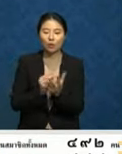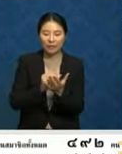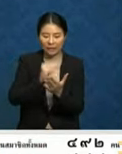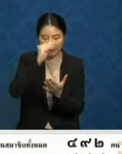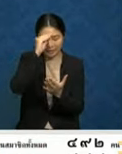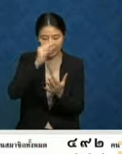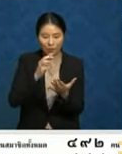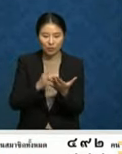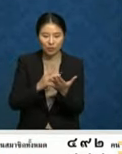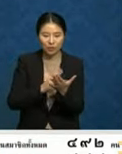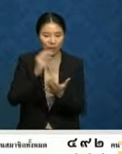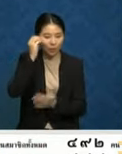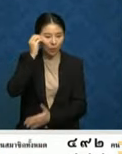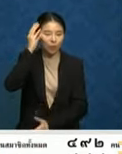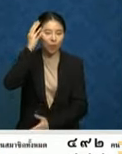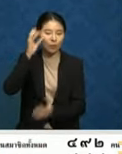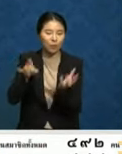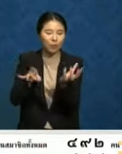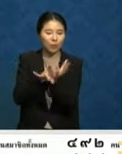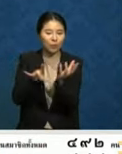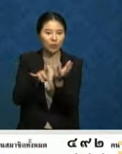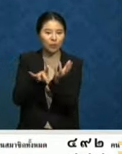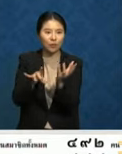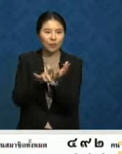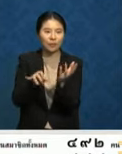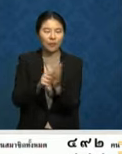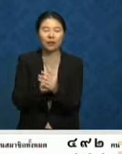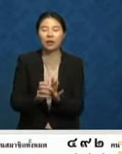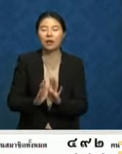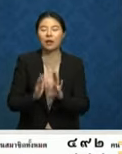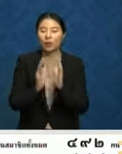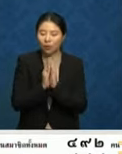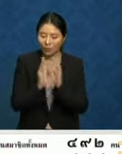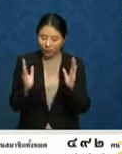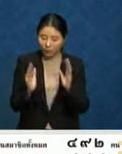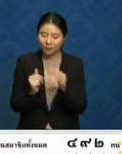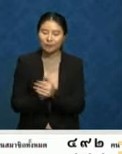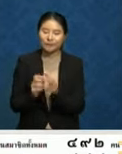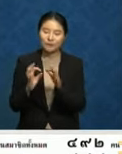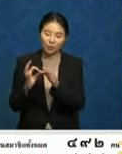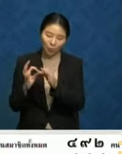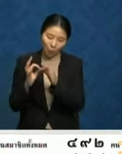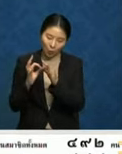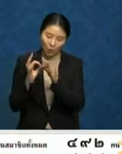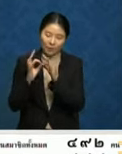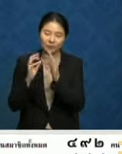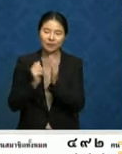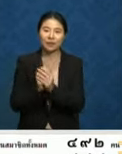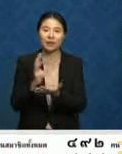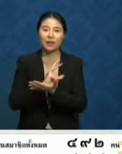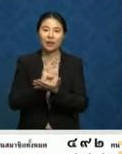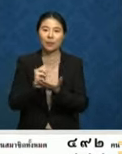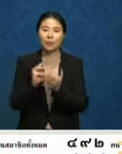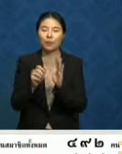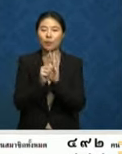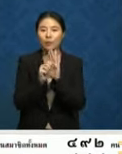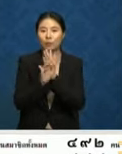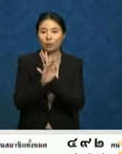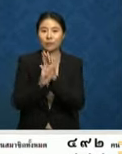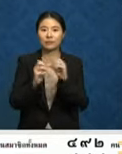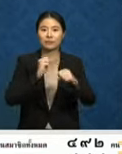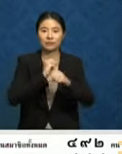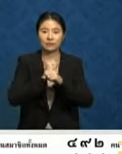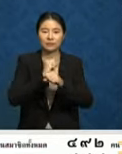ขอบพระคุณสำหรับข้อกังวลความห่วงใยและข้อเสนอแนะในทุกประเด็นนะคะมหาวิทยาลัยบลราชธานีเนี่ยจะนำไปสู่การ